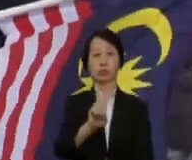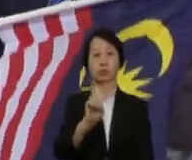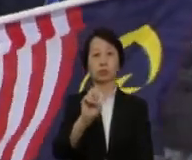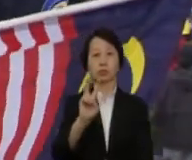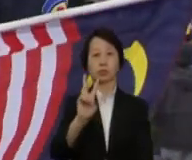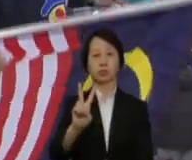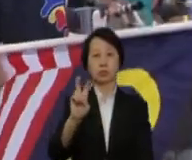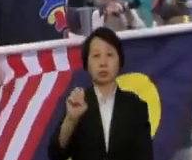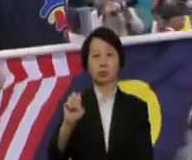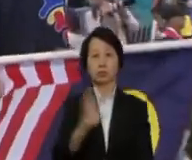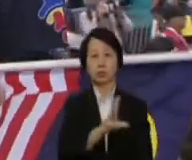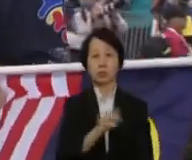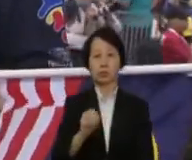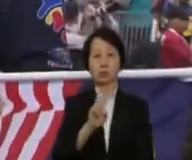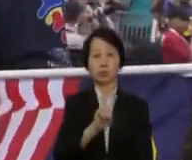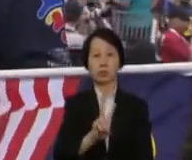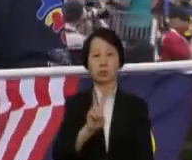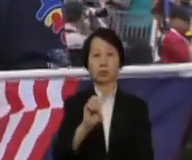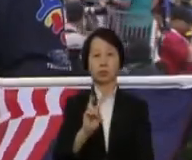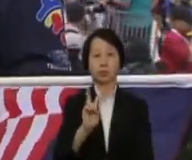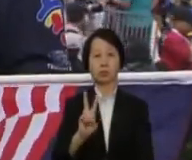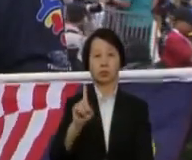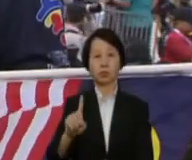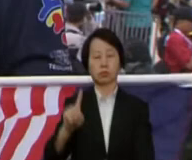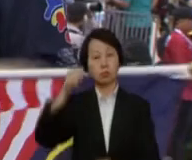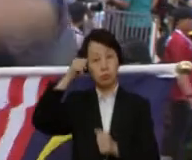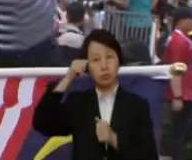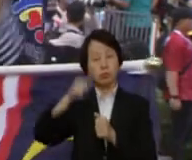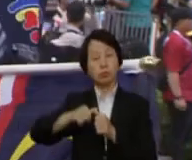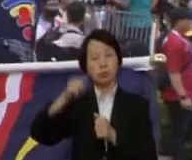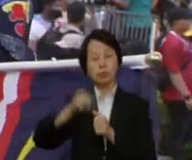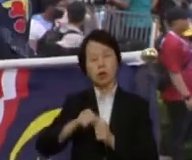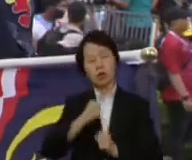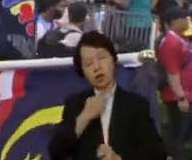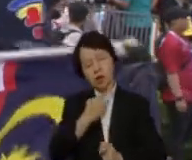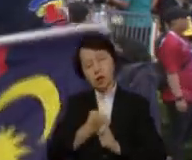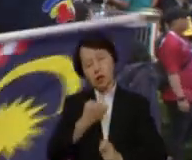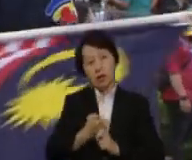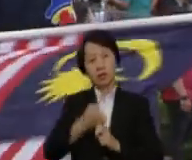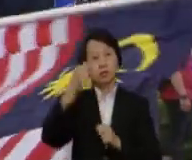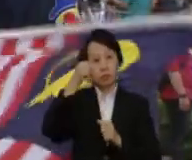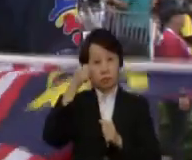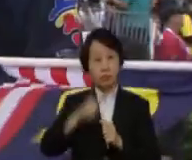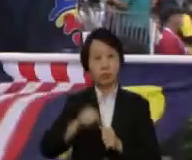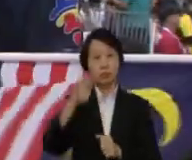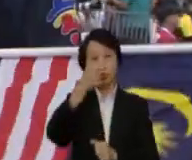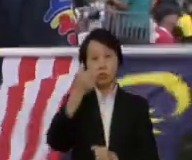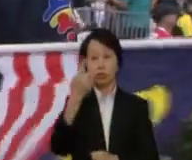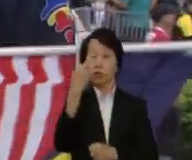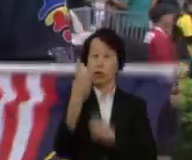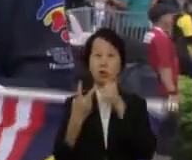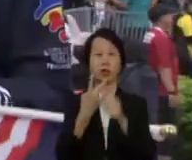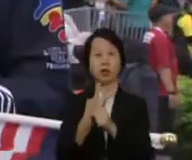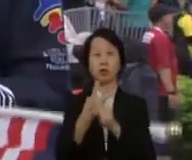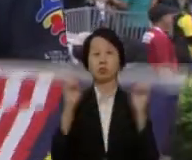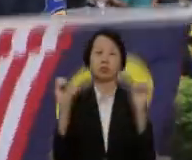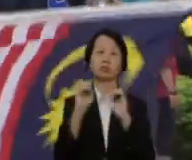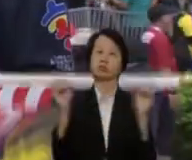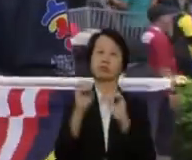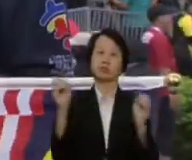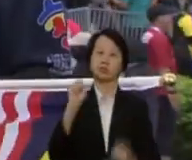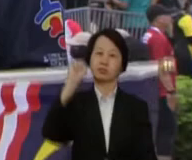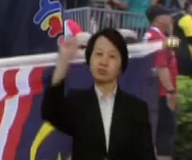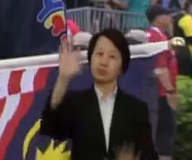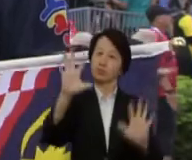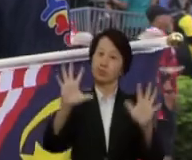dan 2021 pastinya akan menjadi kenangan yang sangat perit untuk kita ingat kerana 2 tahun itu kita tidak dapat mengadakan